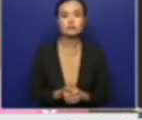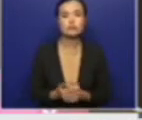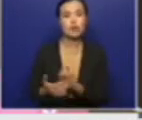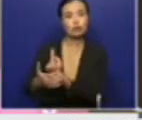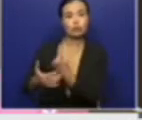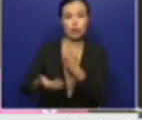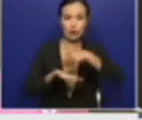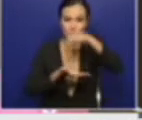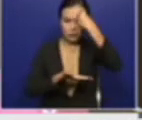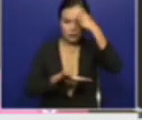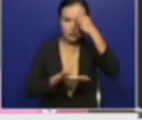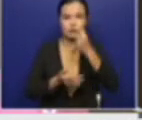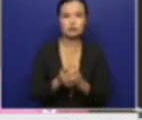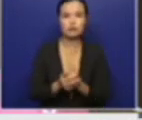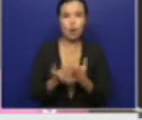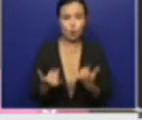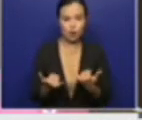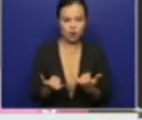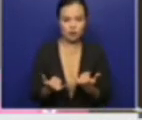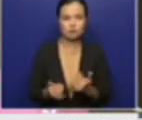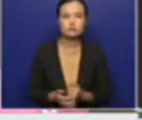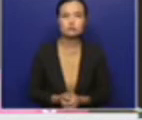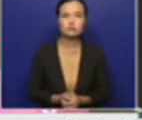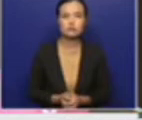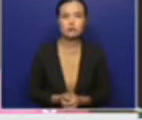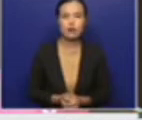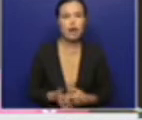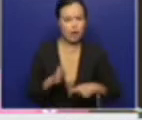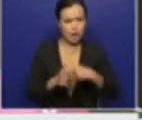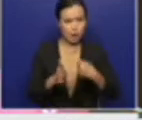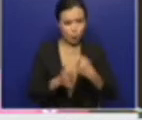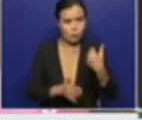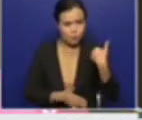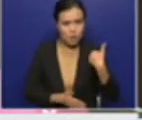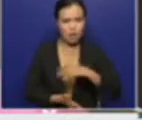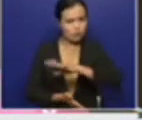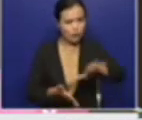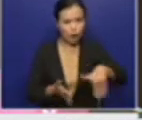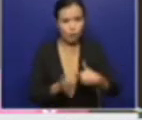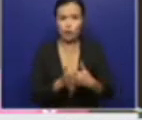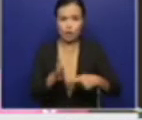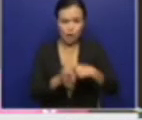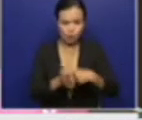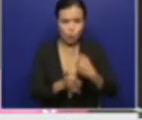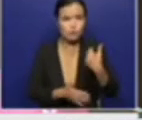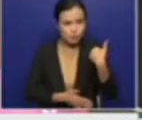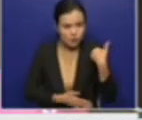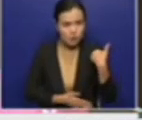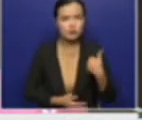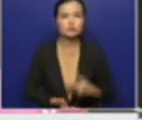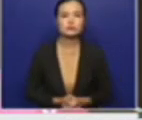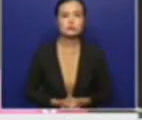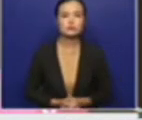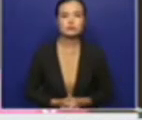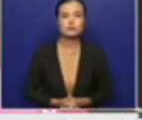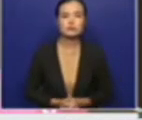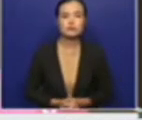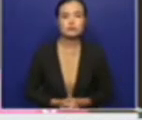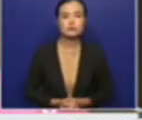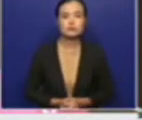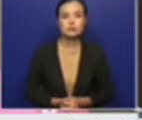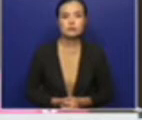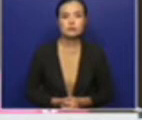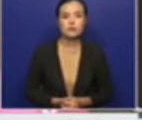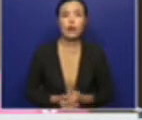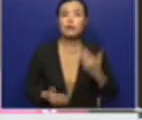ทนนิสิตนักศึกษามาเป็นผู้แทนในวันนี้นี่ไม่ใช่เขาไม่มีเหตุผลทุกคนล้วนแล้วแต่มีเหตุผลที่ไปเดินเรียก